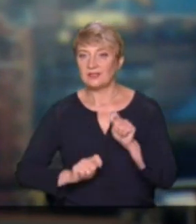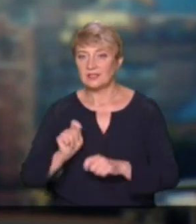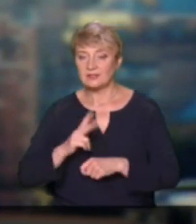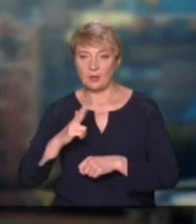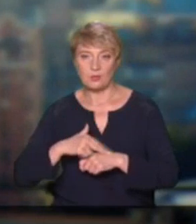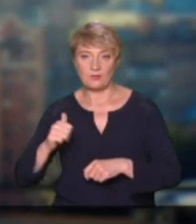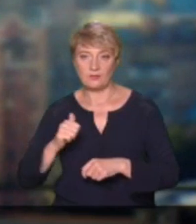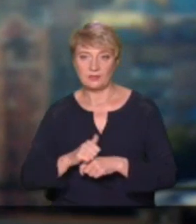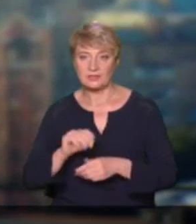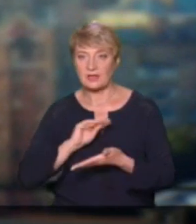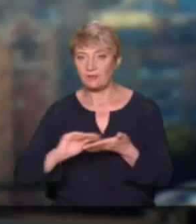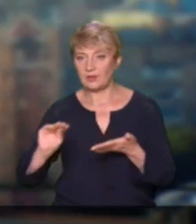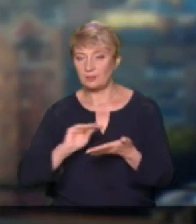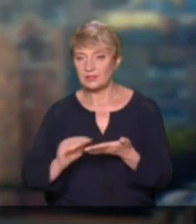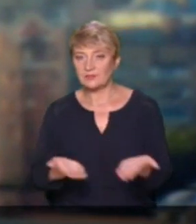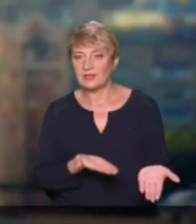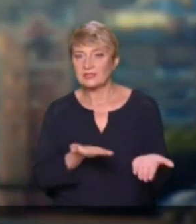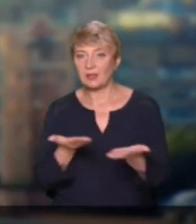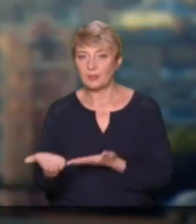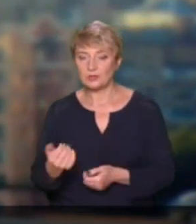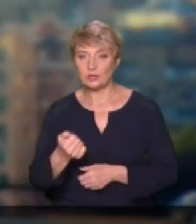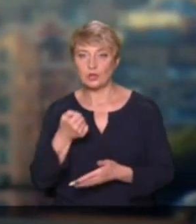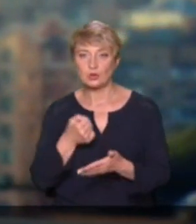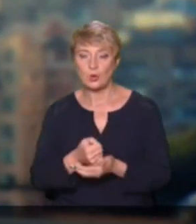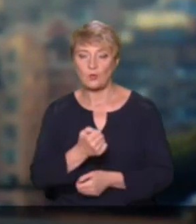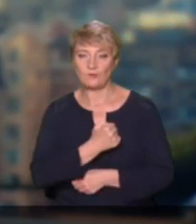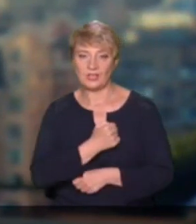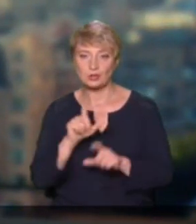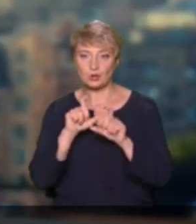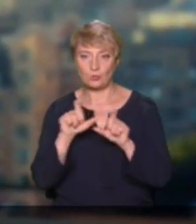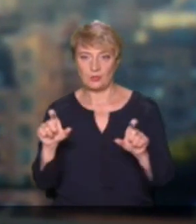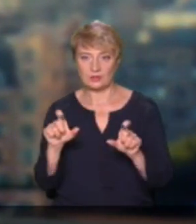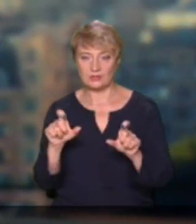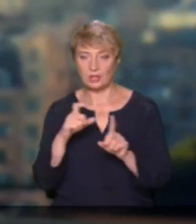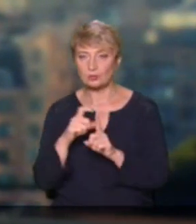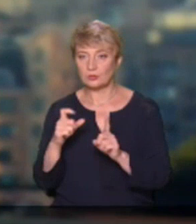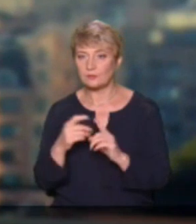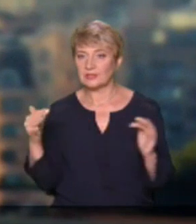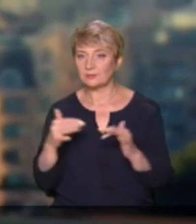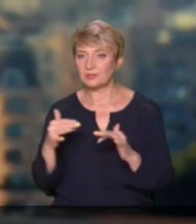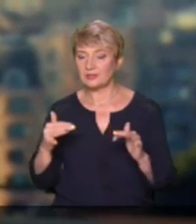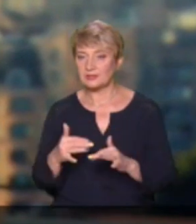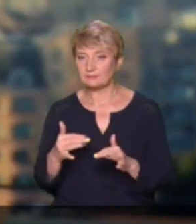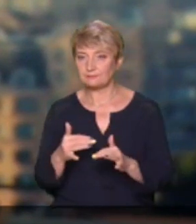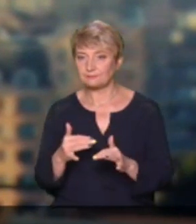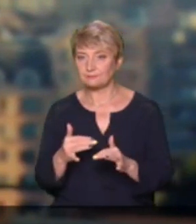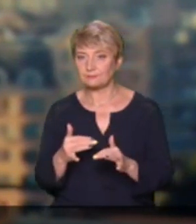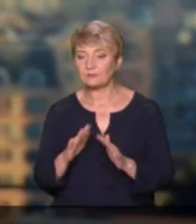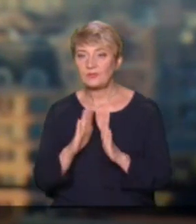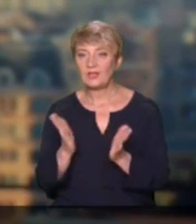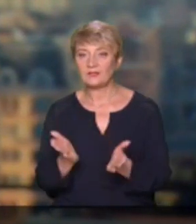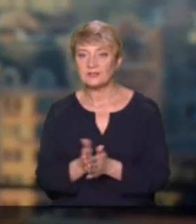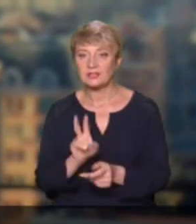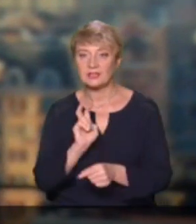правоохоронці виписували запрошення у військкомат. І на цьому заході, до слова, часто збираються неформали. Але загалом